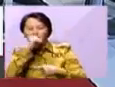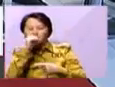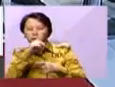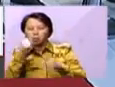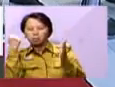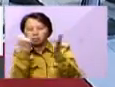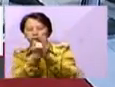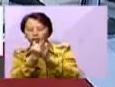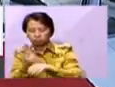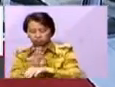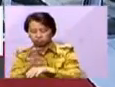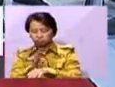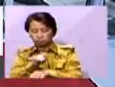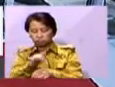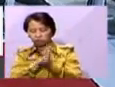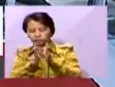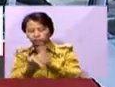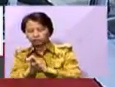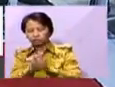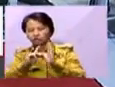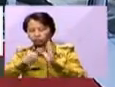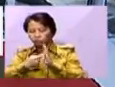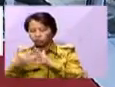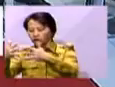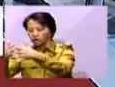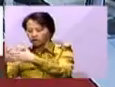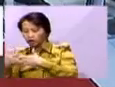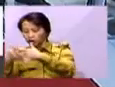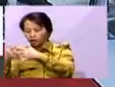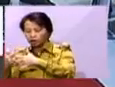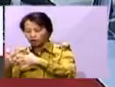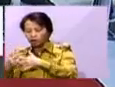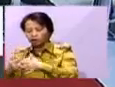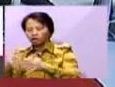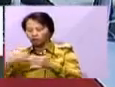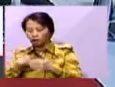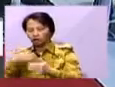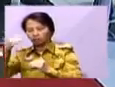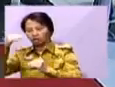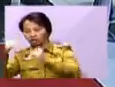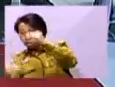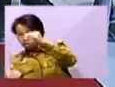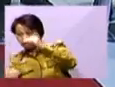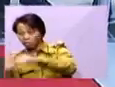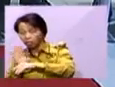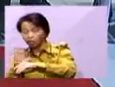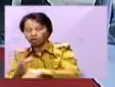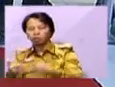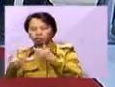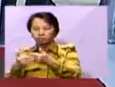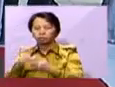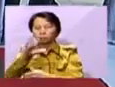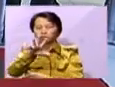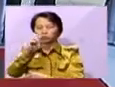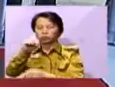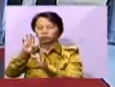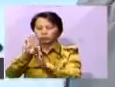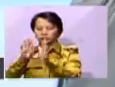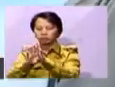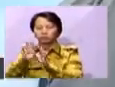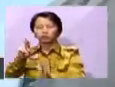penipu perdagangan yang menjadi antara punca Amerika mengalami defisit perdagangan hampir